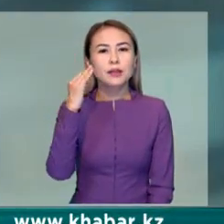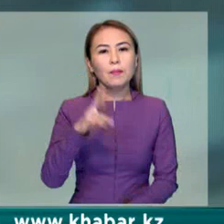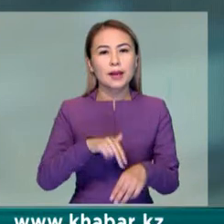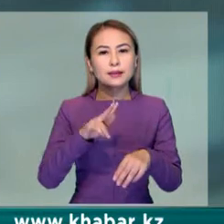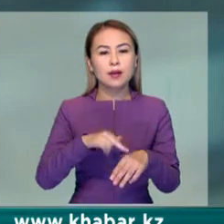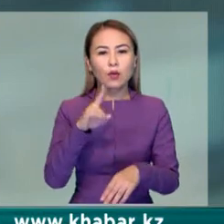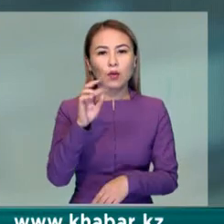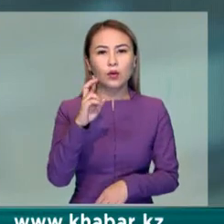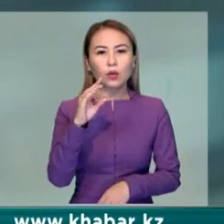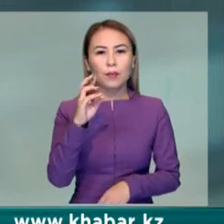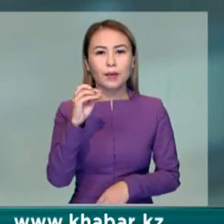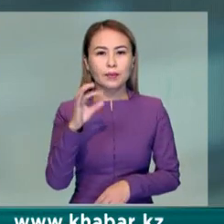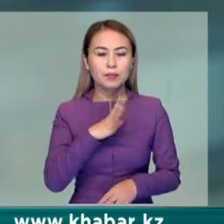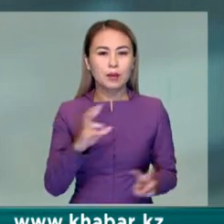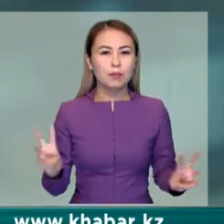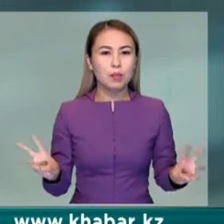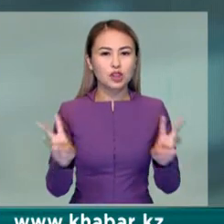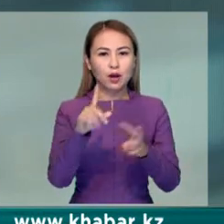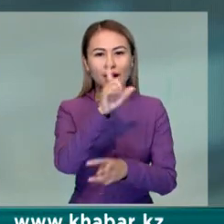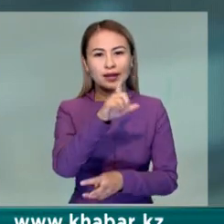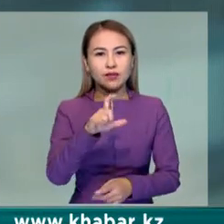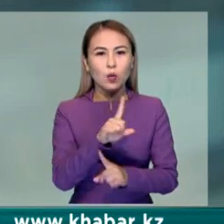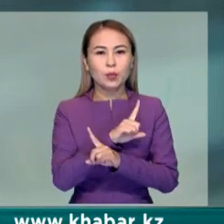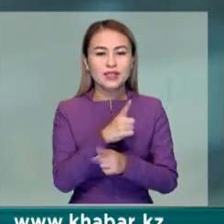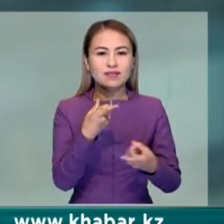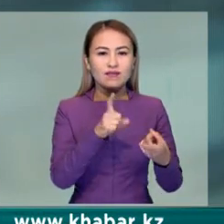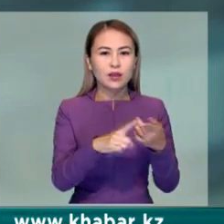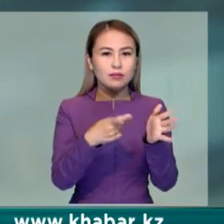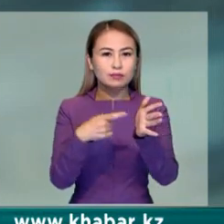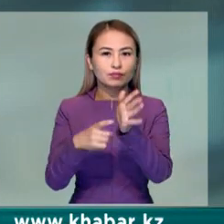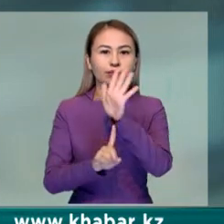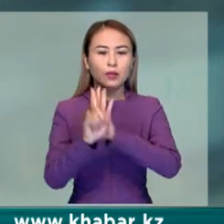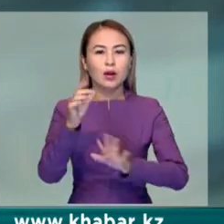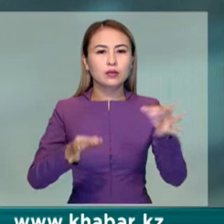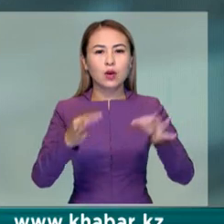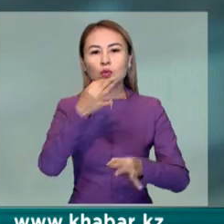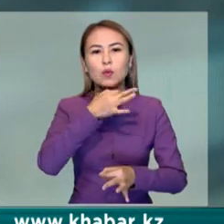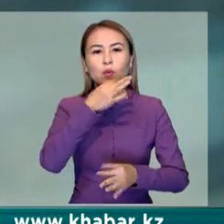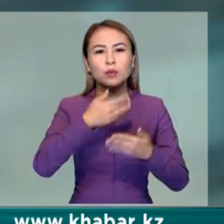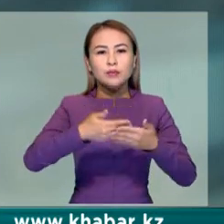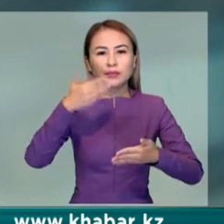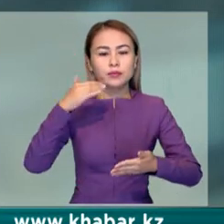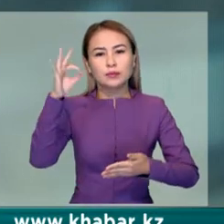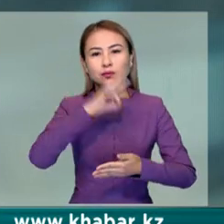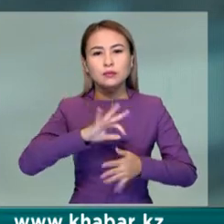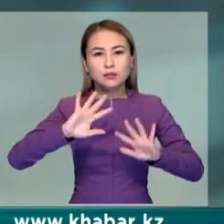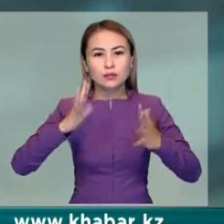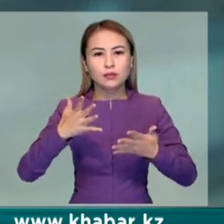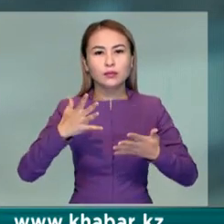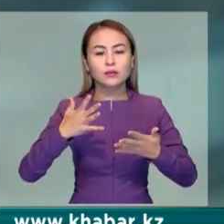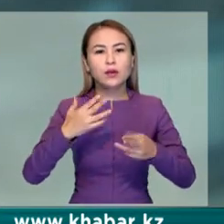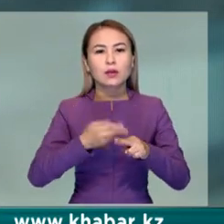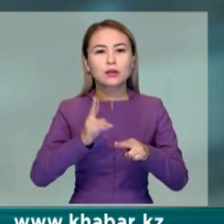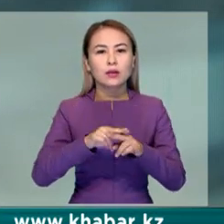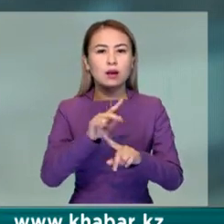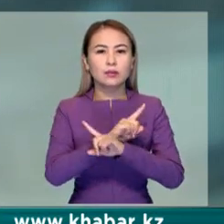полицейлері Көктөбеде шыққан өрттен қаза тапқан адамға қатысты тергеу жүргізіп жатыр. Сотқа дейінгі бірыңғай тергеу реестр аясында төтенше